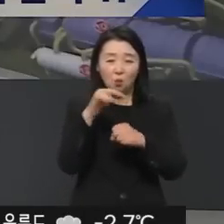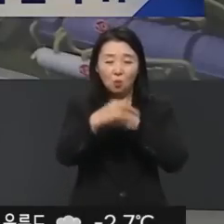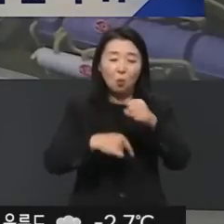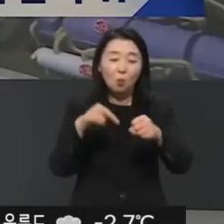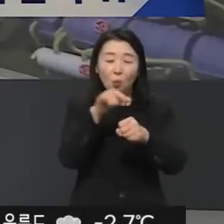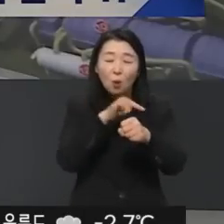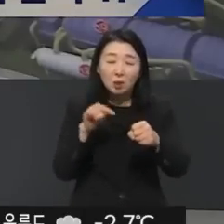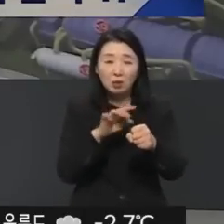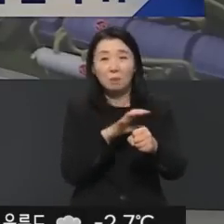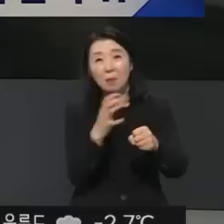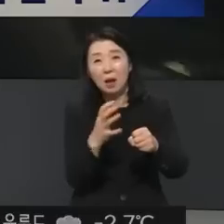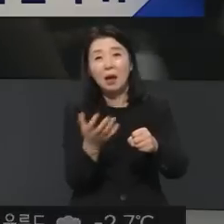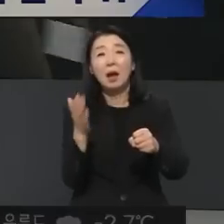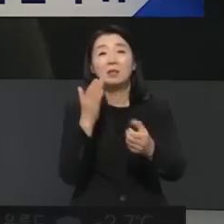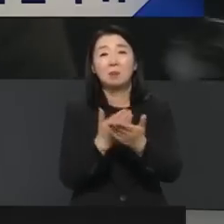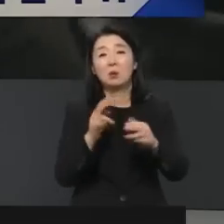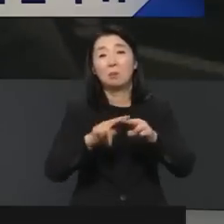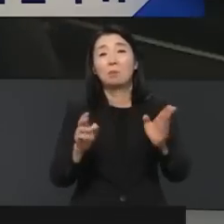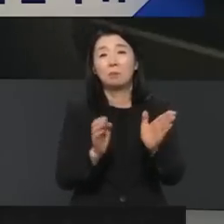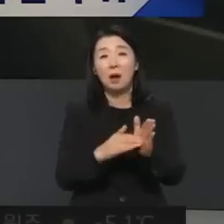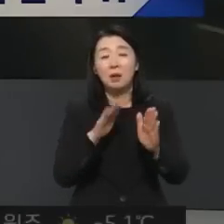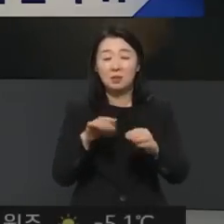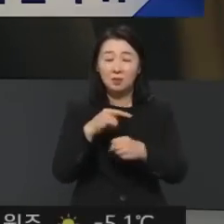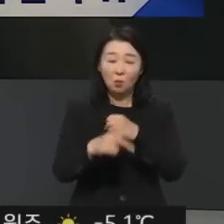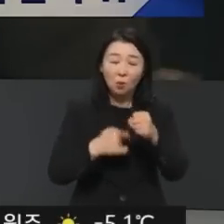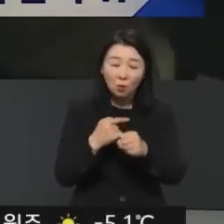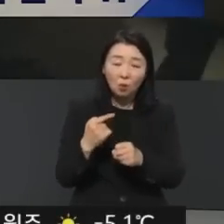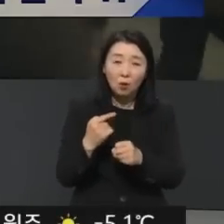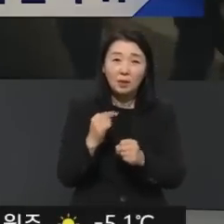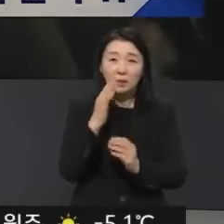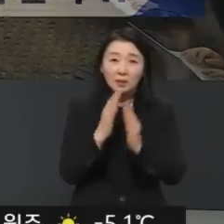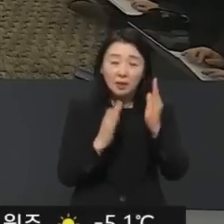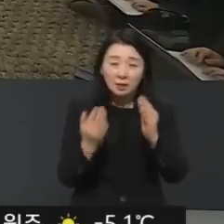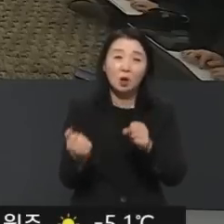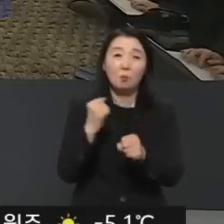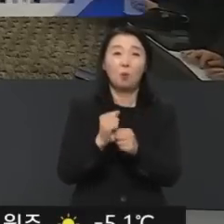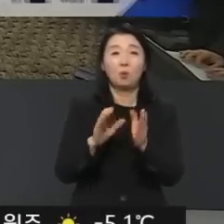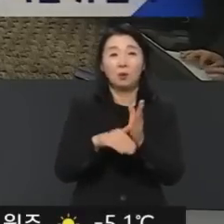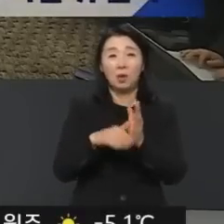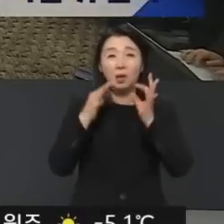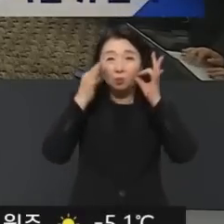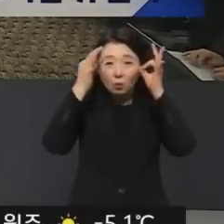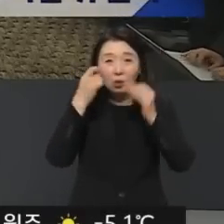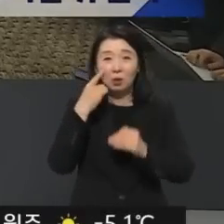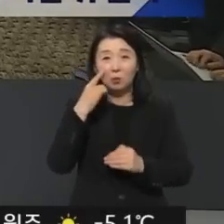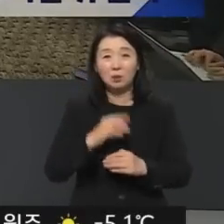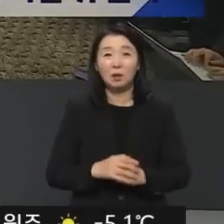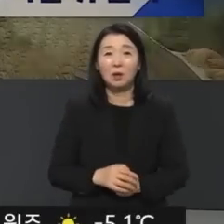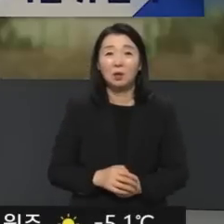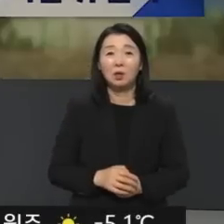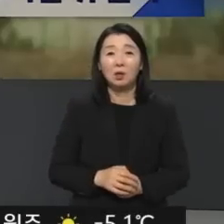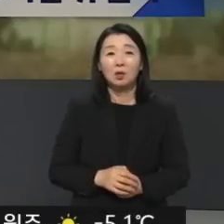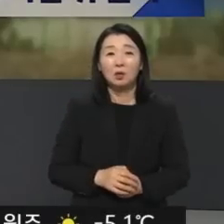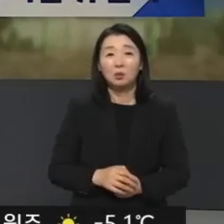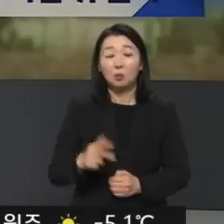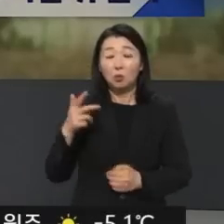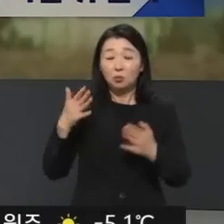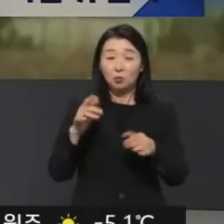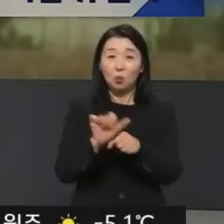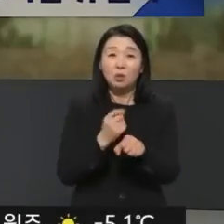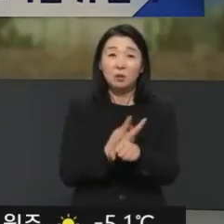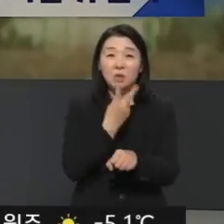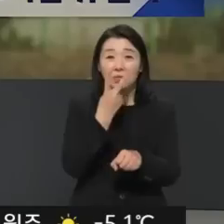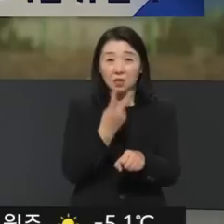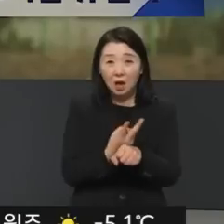생태계 복원에 더욱 박차 가하겠다는 내용이 담겼습니다. 앞서서는 주 52시간 근무제의 유연화 그리고 문재인 케어